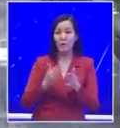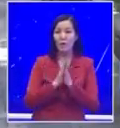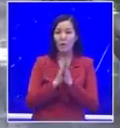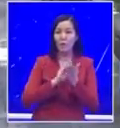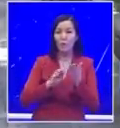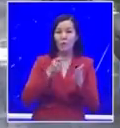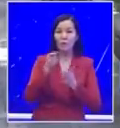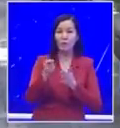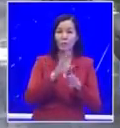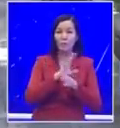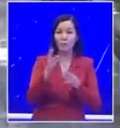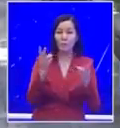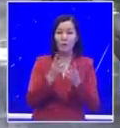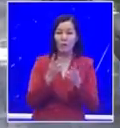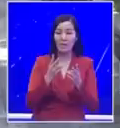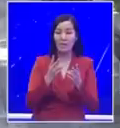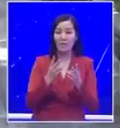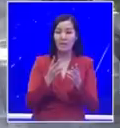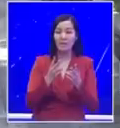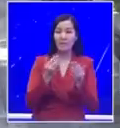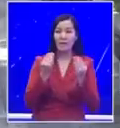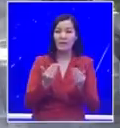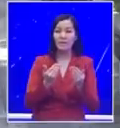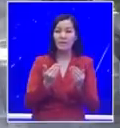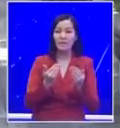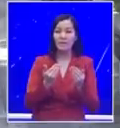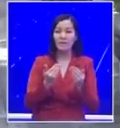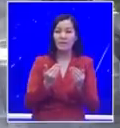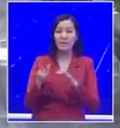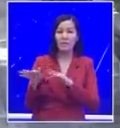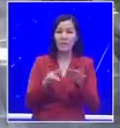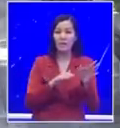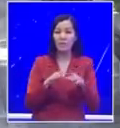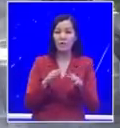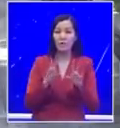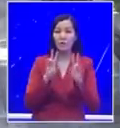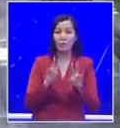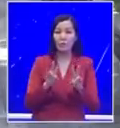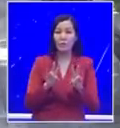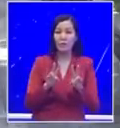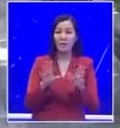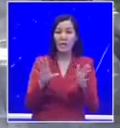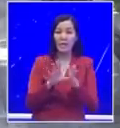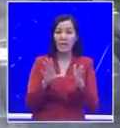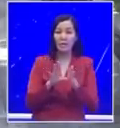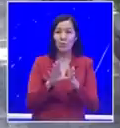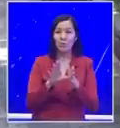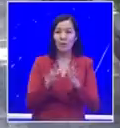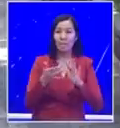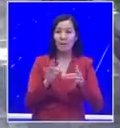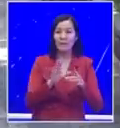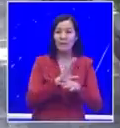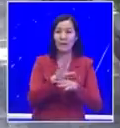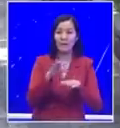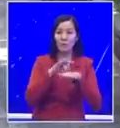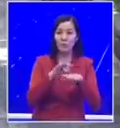білдіру қажет болған. Қазіргі ол механизм бойынша тек қана электрондық портал арқылы жүргізуге де болады.